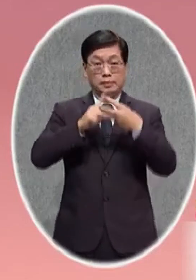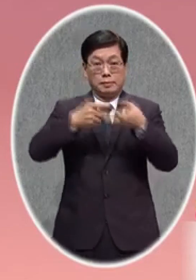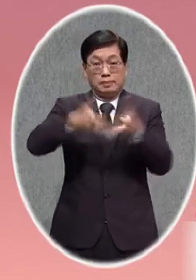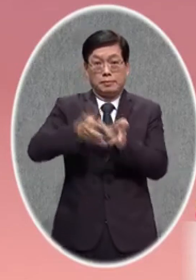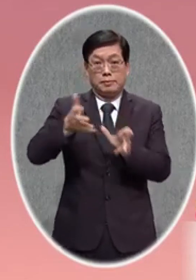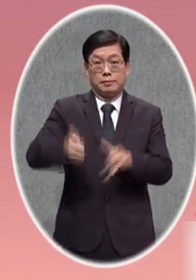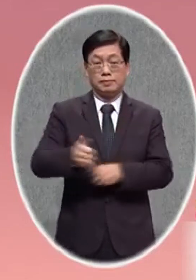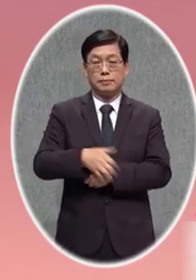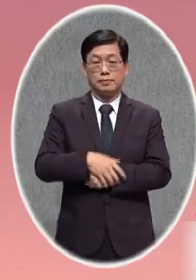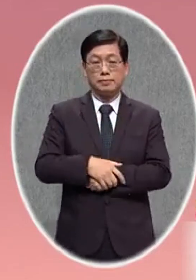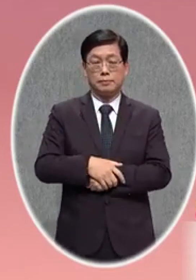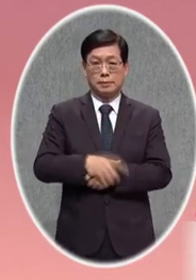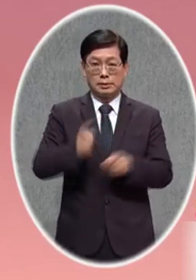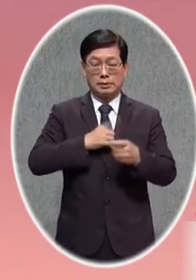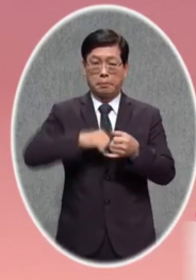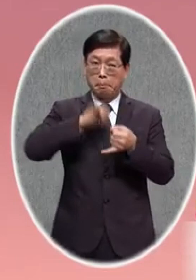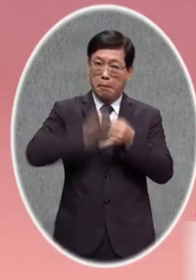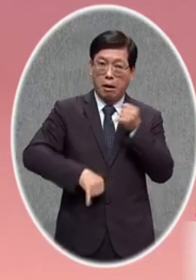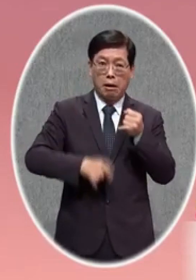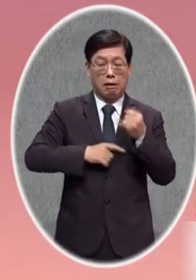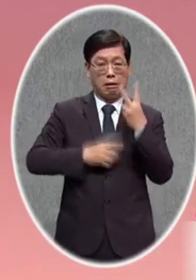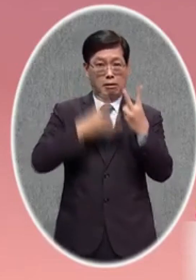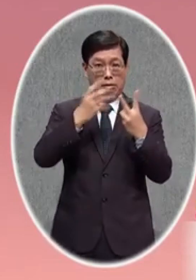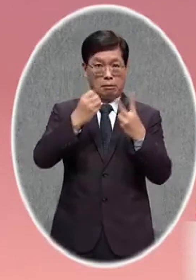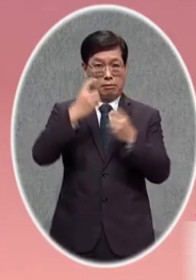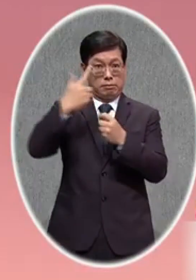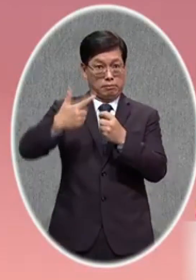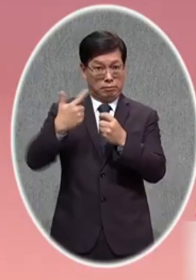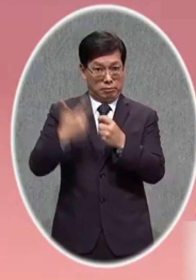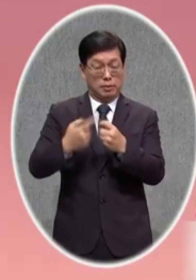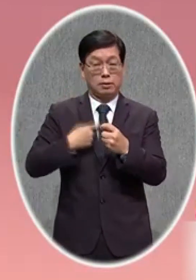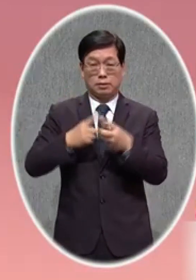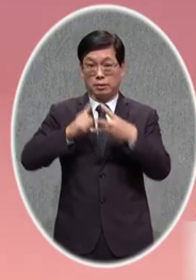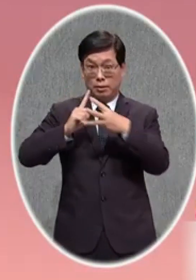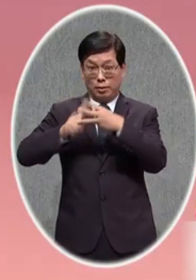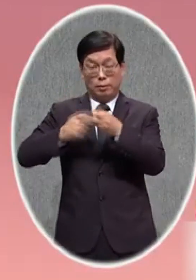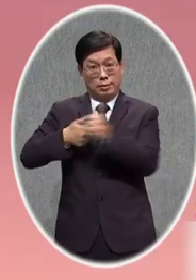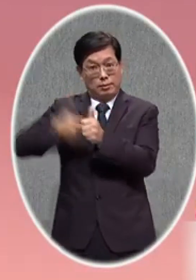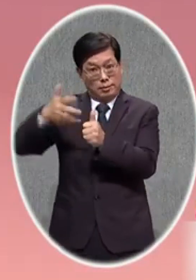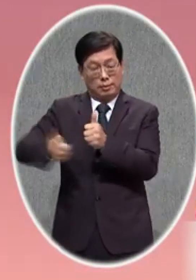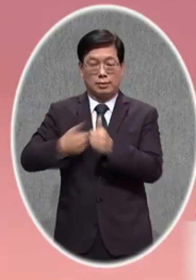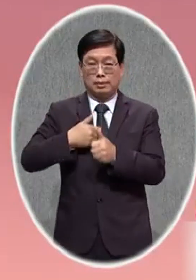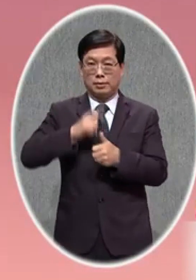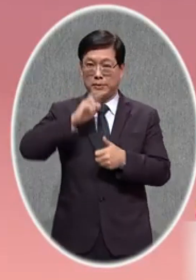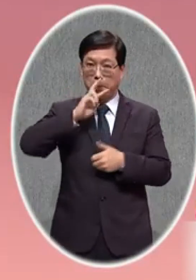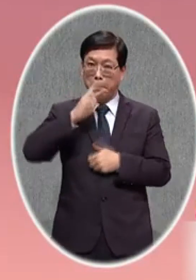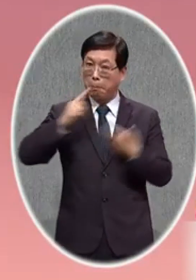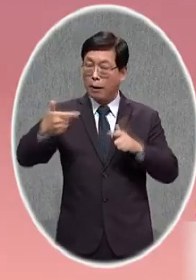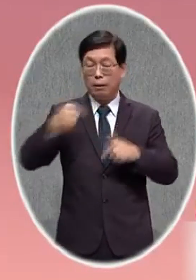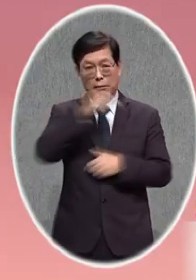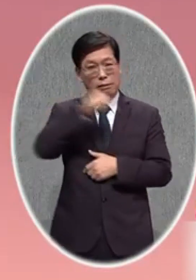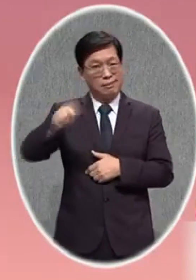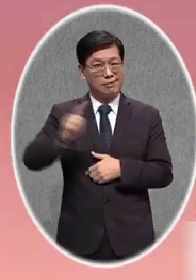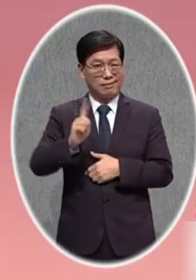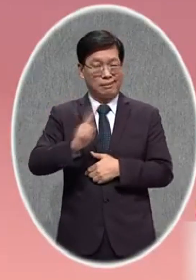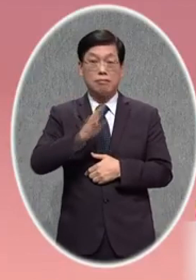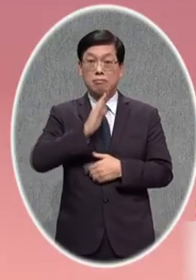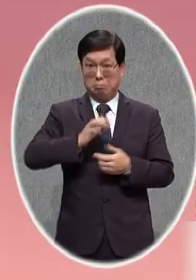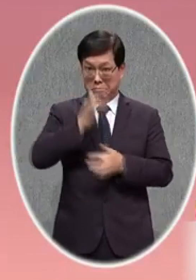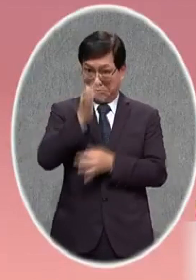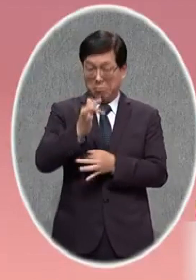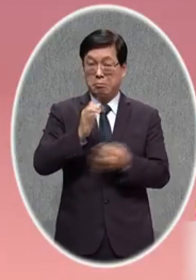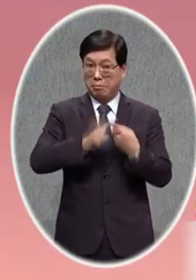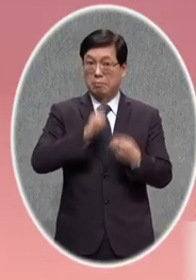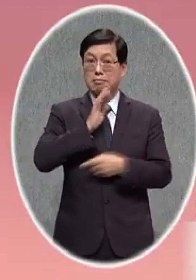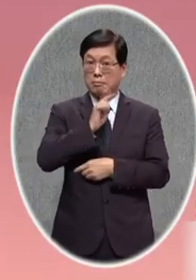王美花部长背叛了2016年的王美花次长，请问一下哪一位才真是真正的